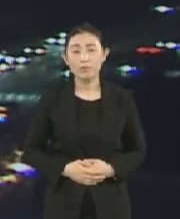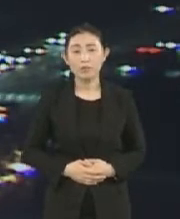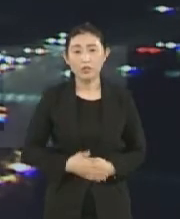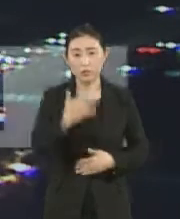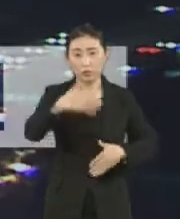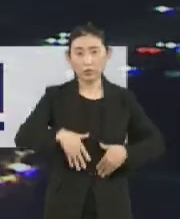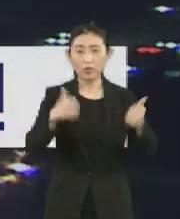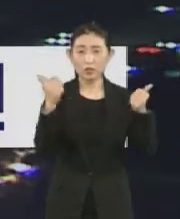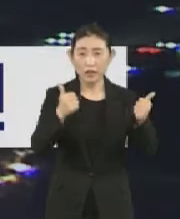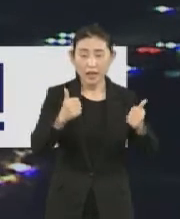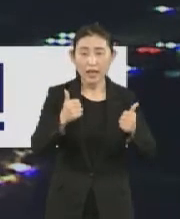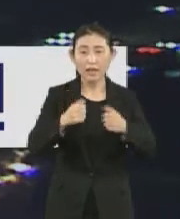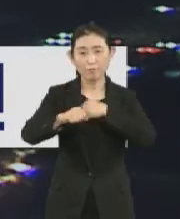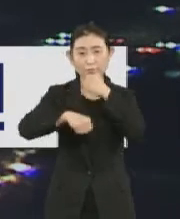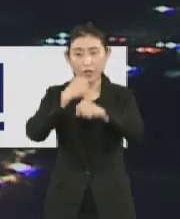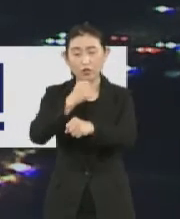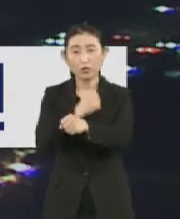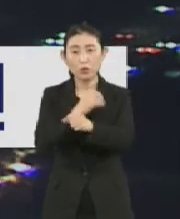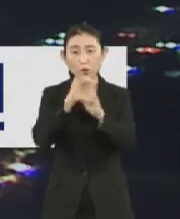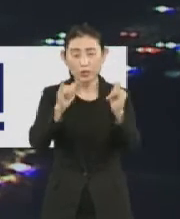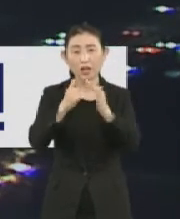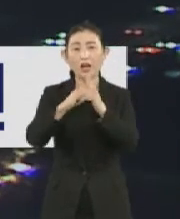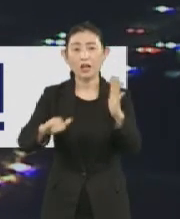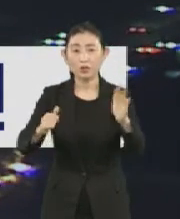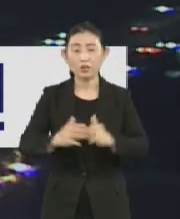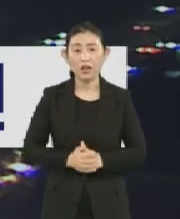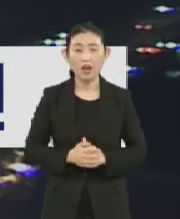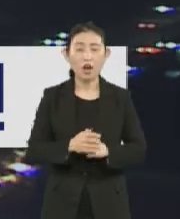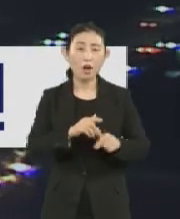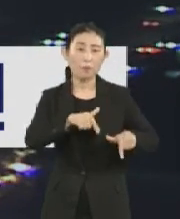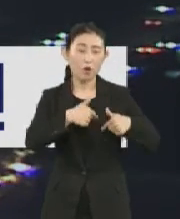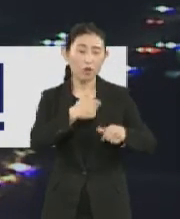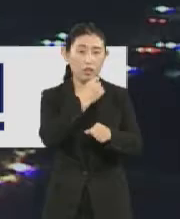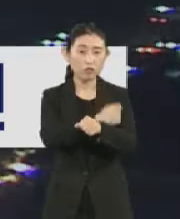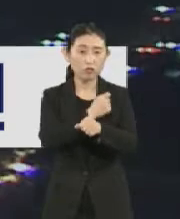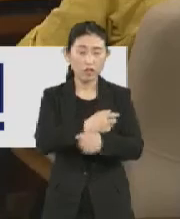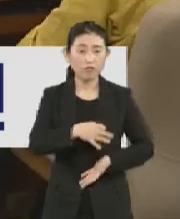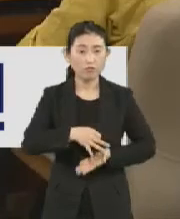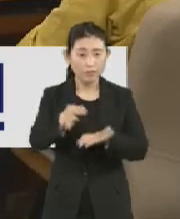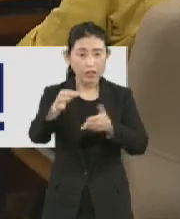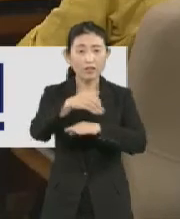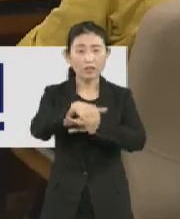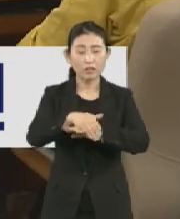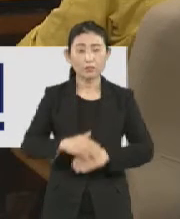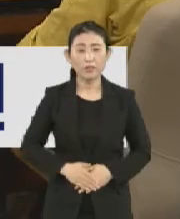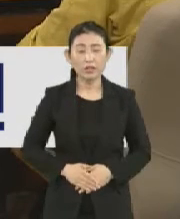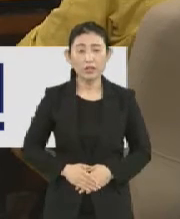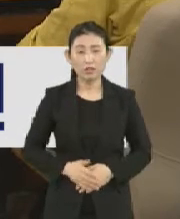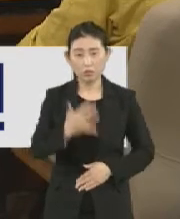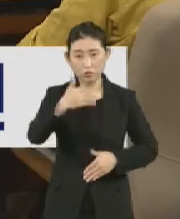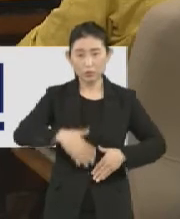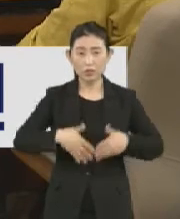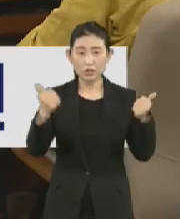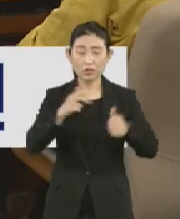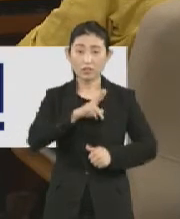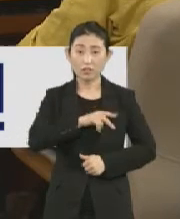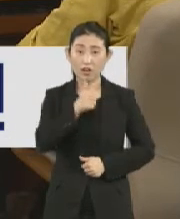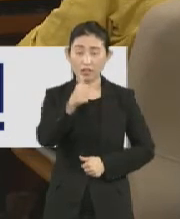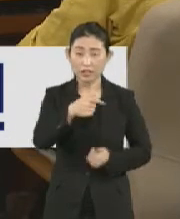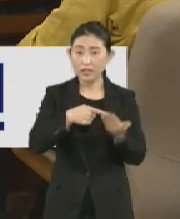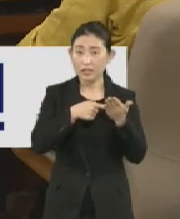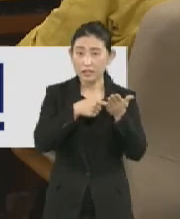충남도의회 가 민주화운동 유공자 와 유족에게 명예 수당 지급 을 추진합니다 김영권 충남도 의원 이제